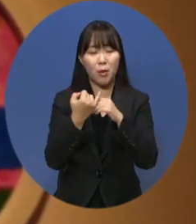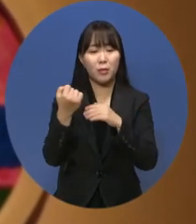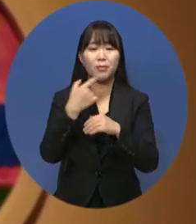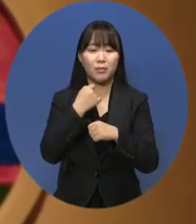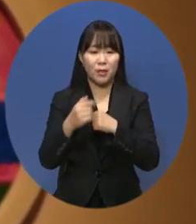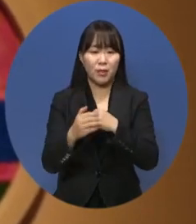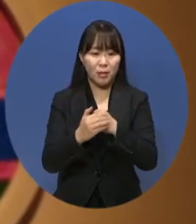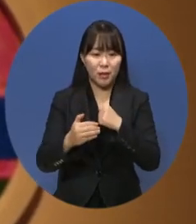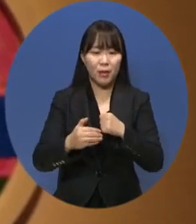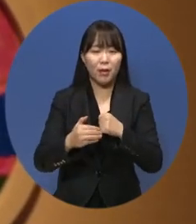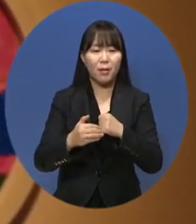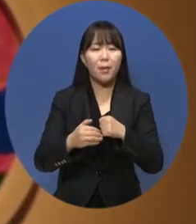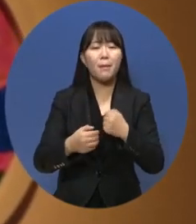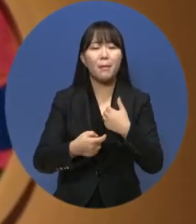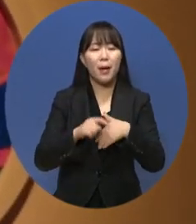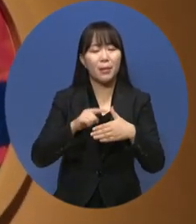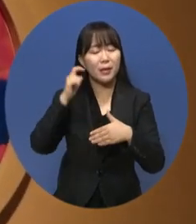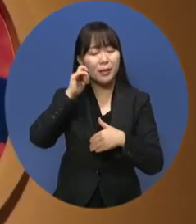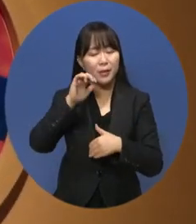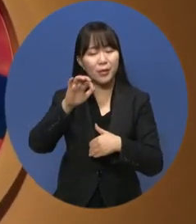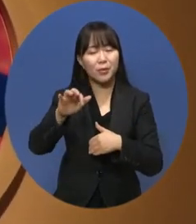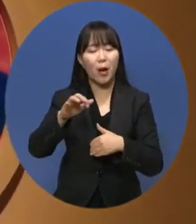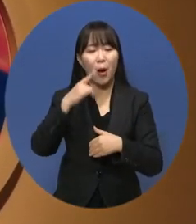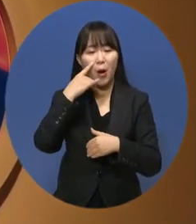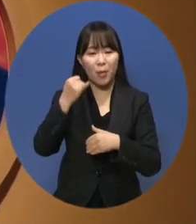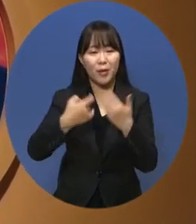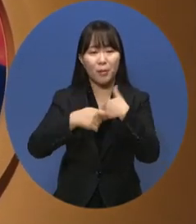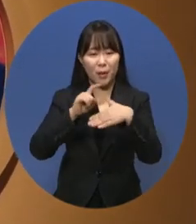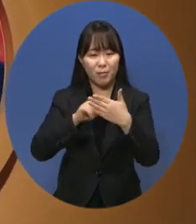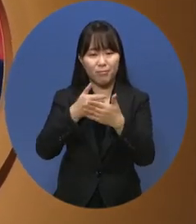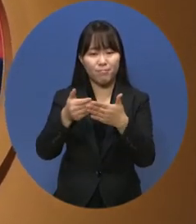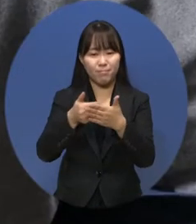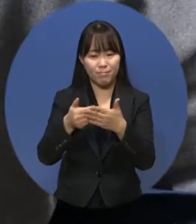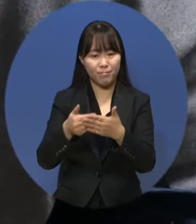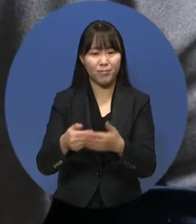따뜻한 어머니의 정을 확보 게 새겼습니다